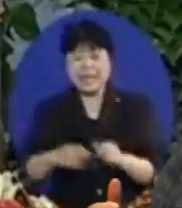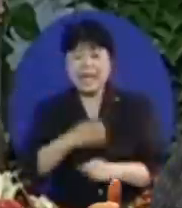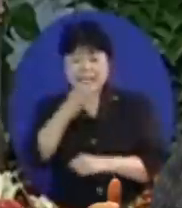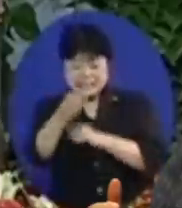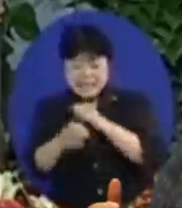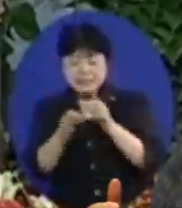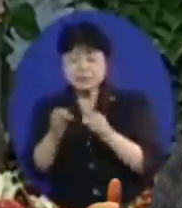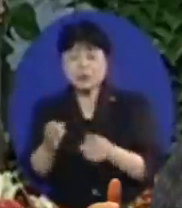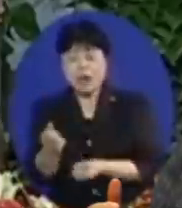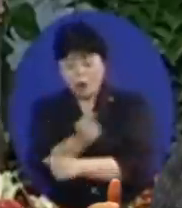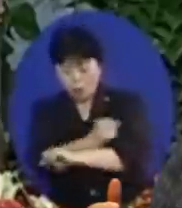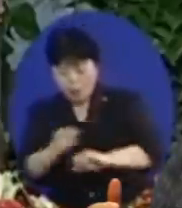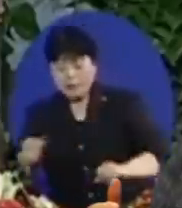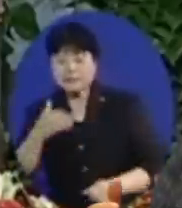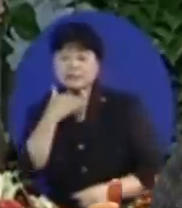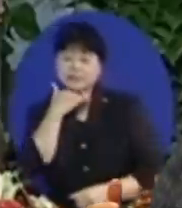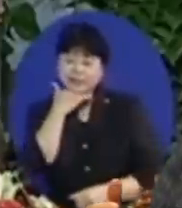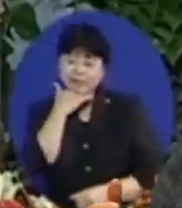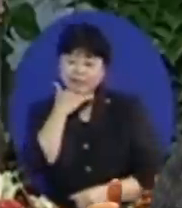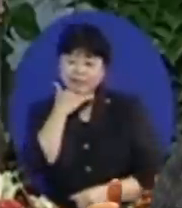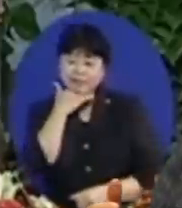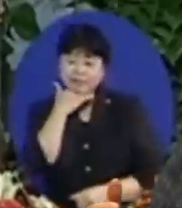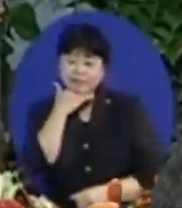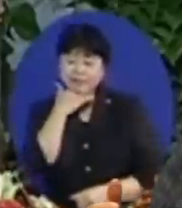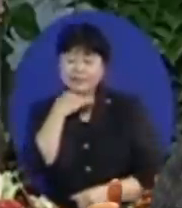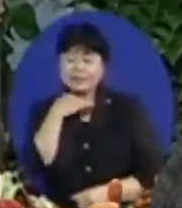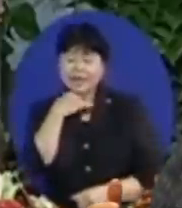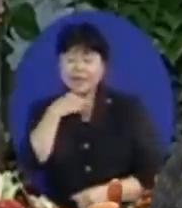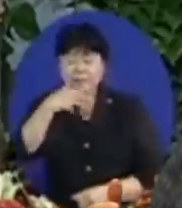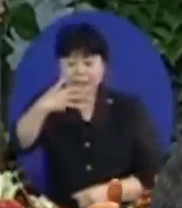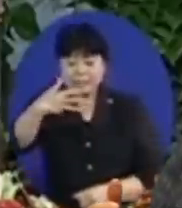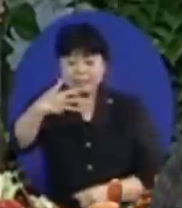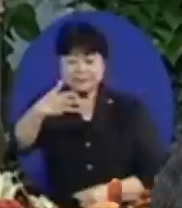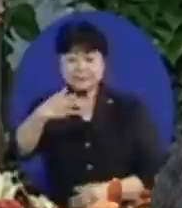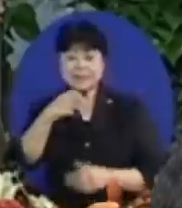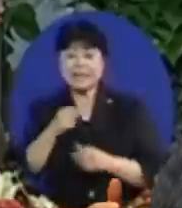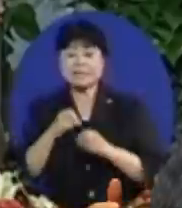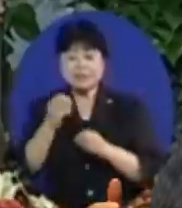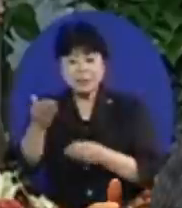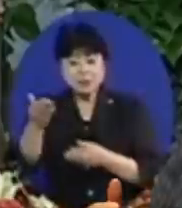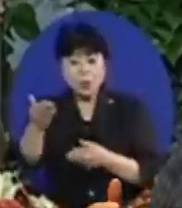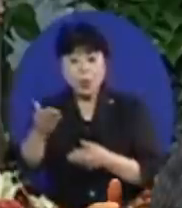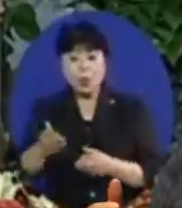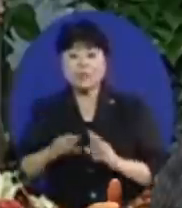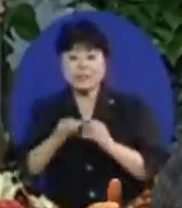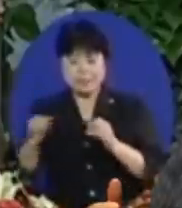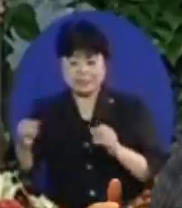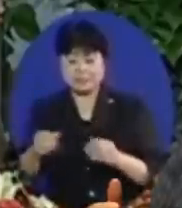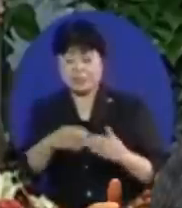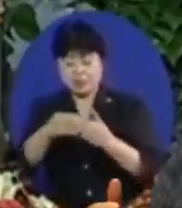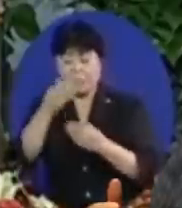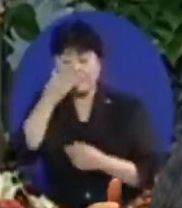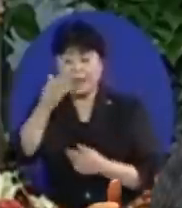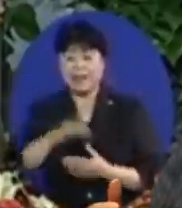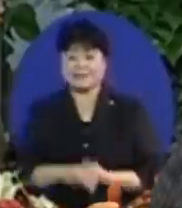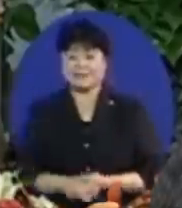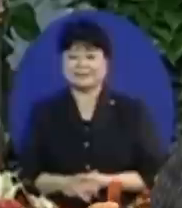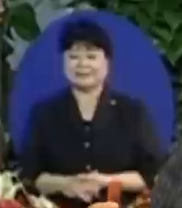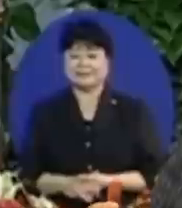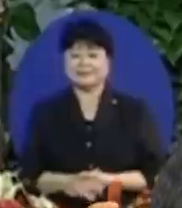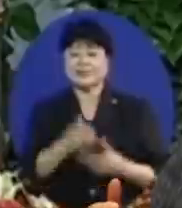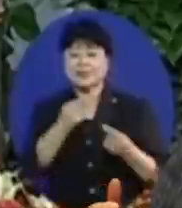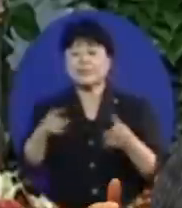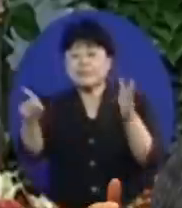40년 동안 광야에서 기다리고 난 다음 80세에 하나님의 응답에서 이스라엘 백성을 이끌어낼 수가 있는 것입니다.